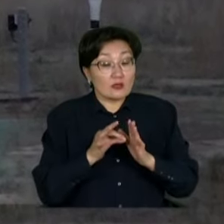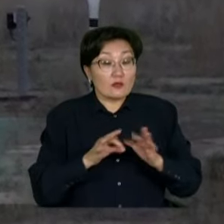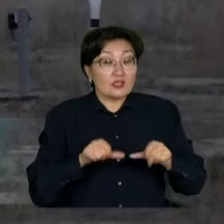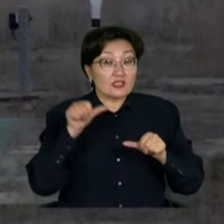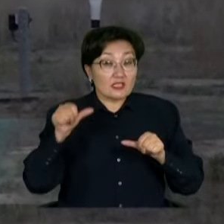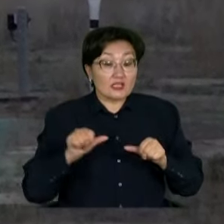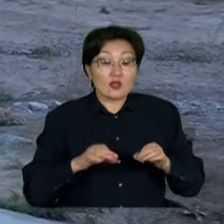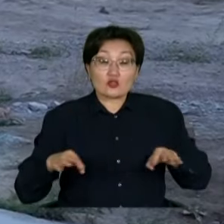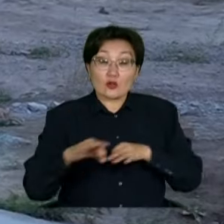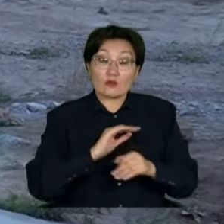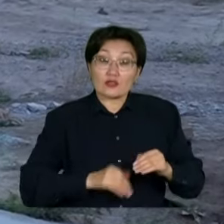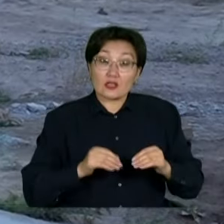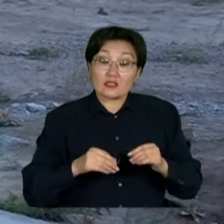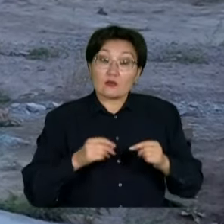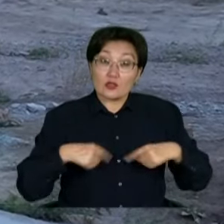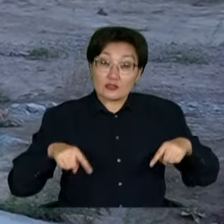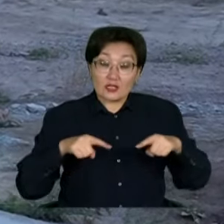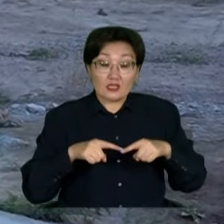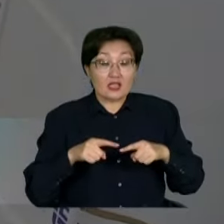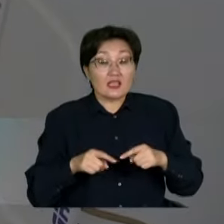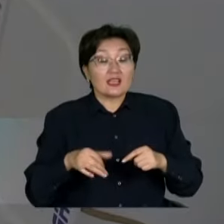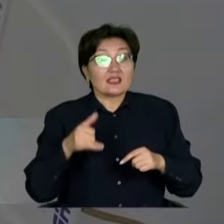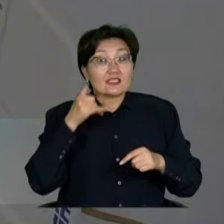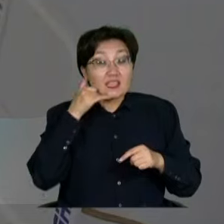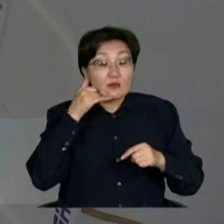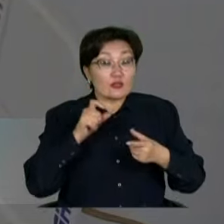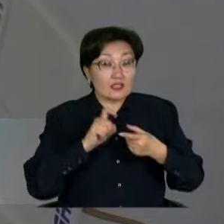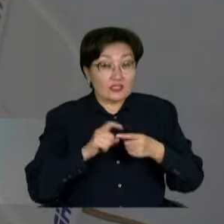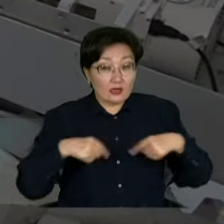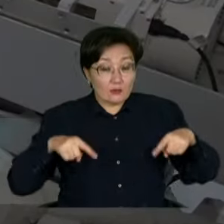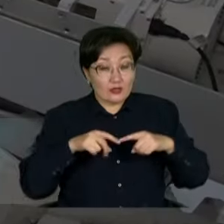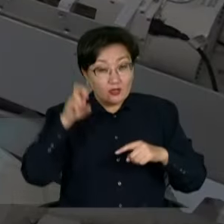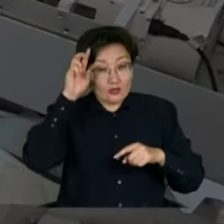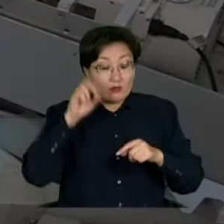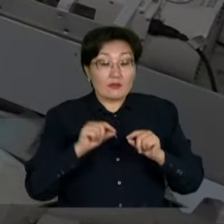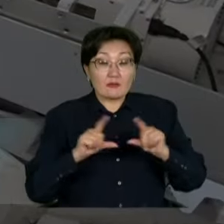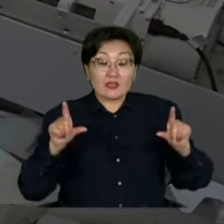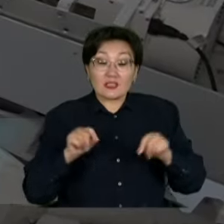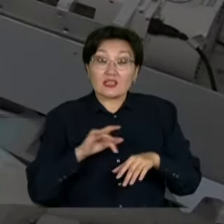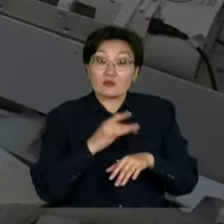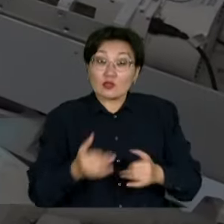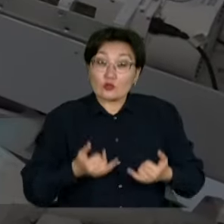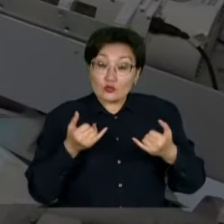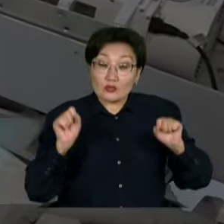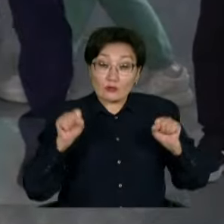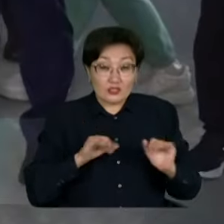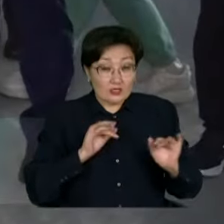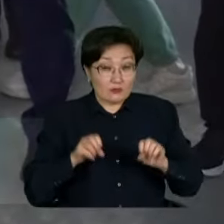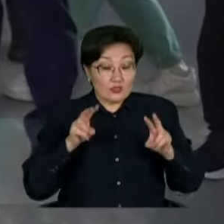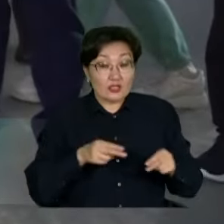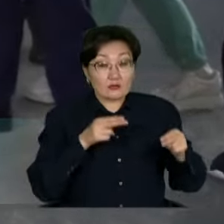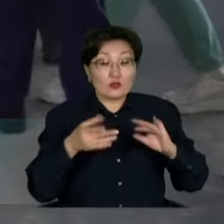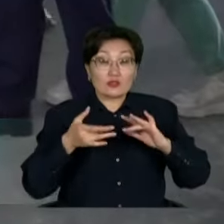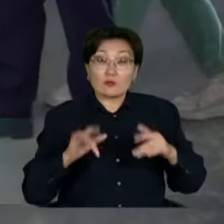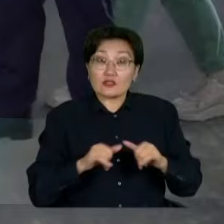жеке компанияларға, телекоммуникация операторларына және мемлекеттік мекемелерге қызмет көрсетуге де бағытталған. Ал іс-шараға арнайы келген